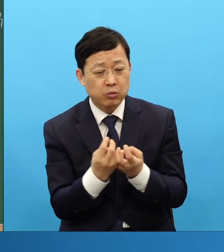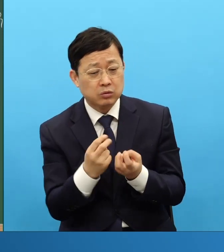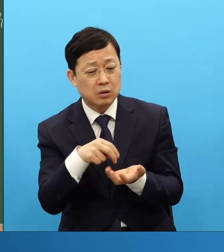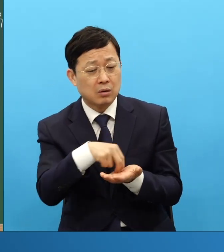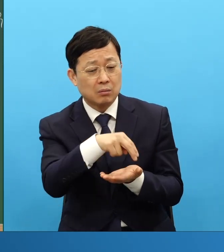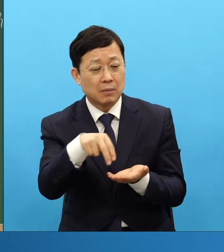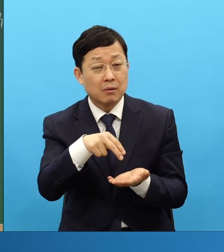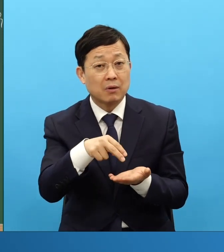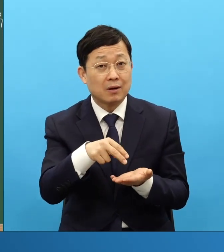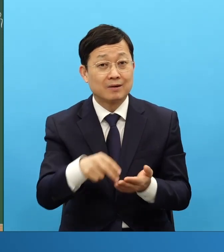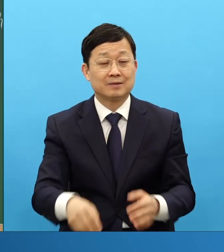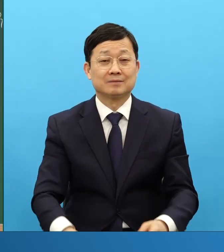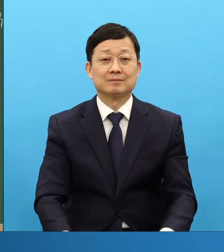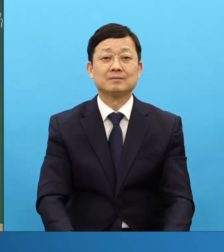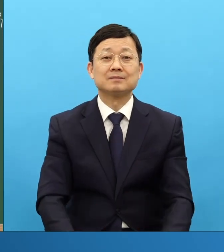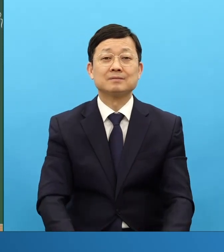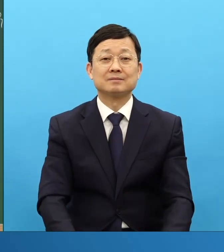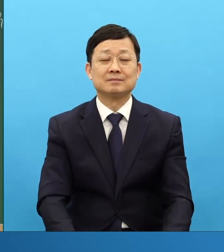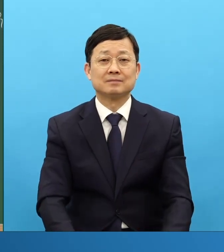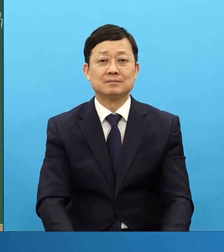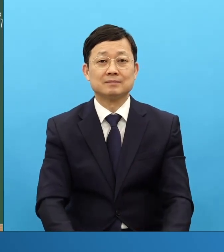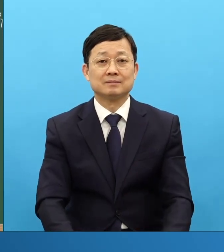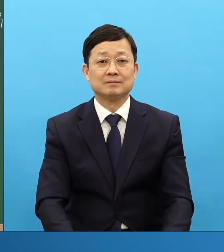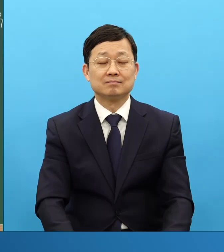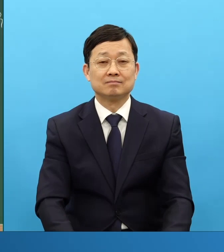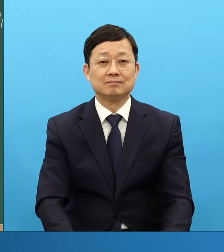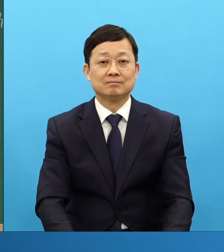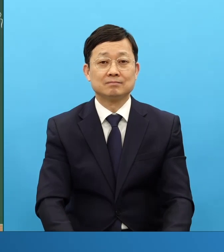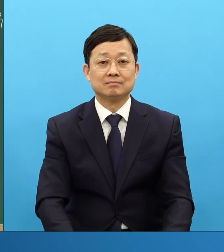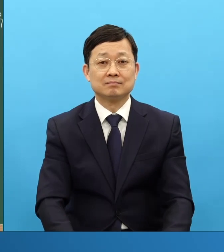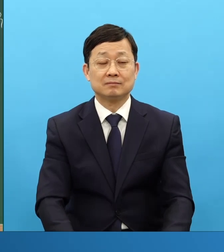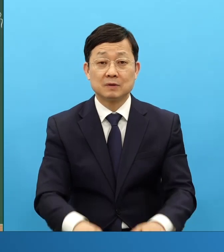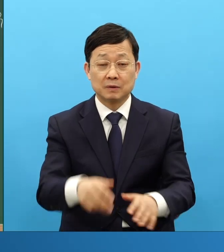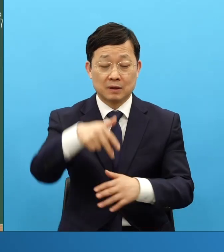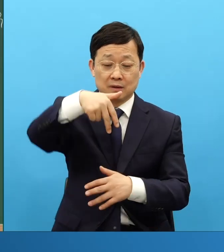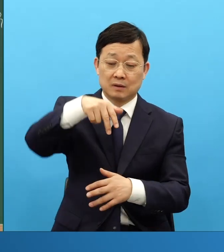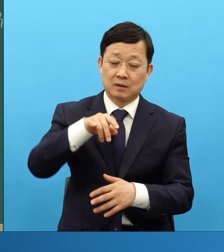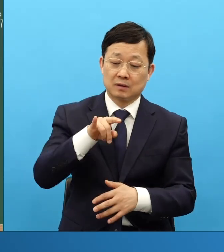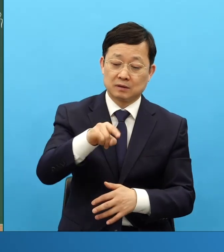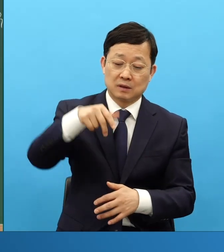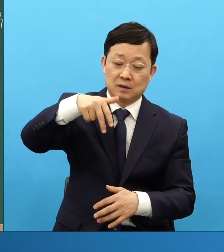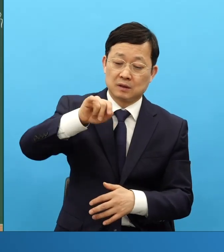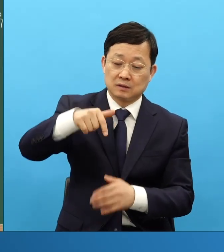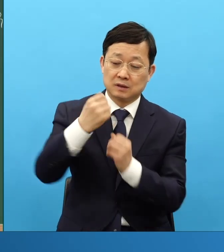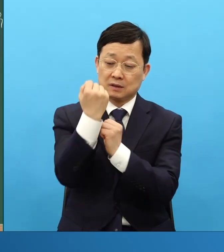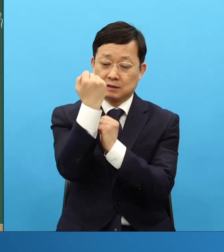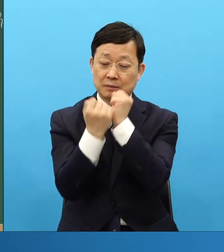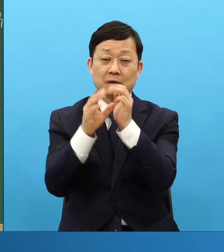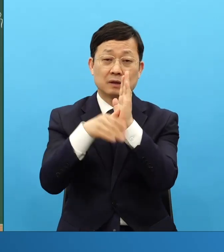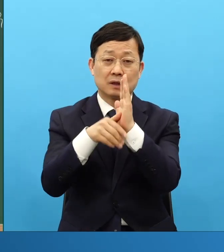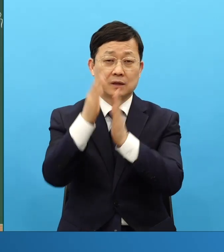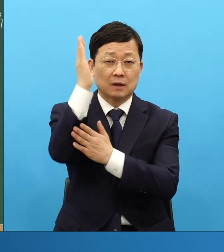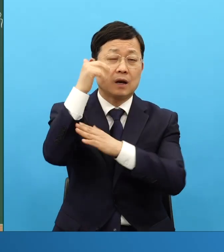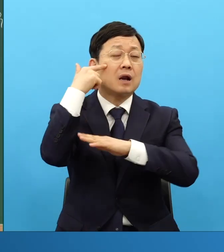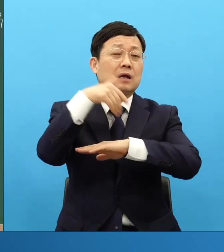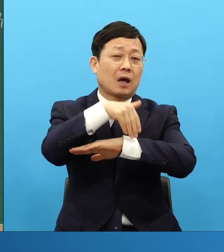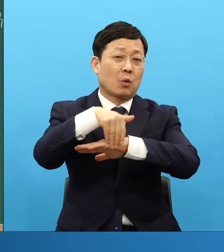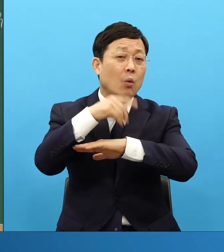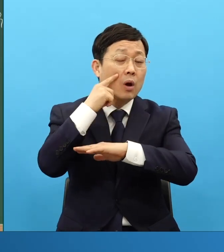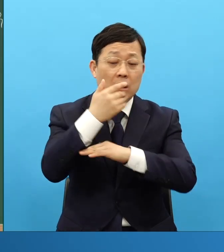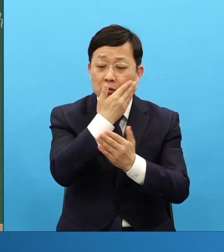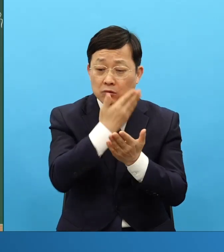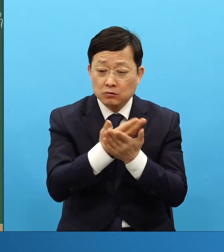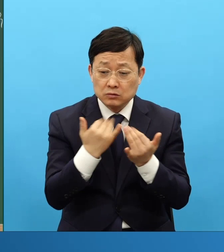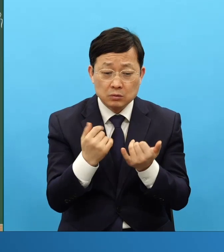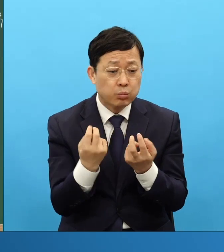them that way, our church officers don't know what to do. 그래서 이거 꼭 이번에 재직 세미나 때 얘기하려고 해요. 중직자들이 뭘 해야 될지를 모르니까. And so I'll speak